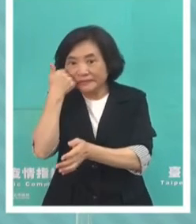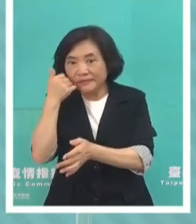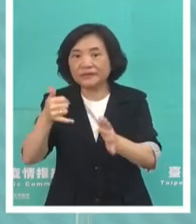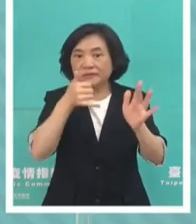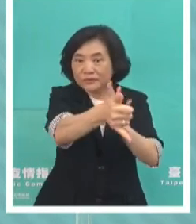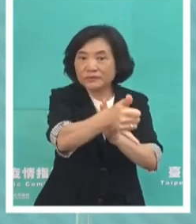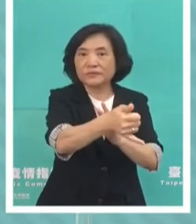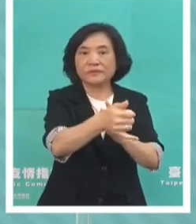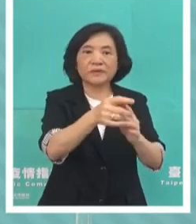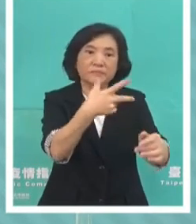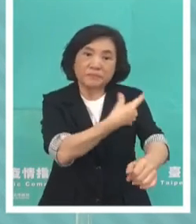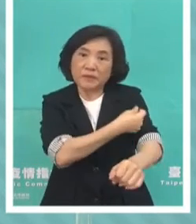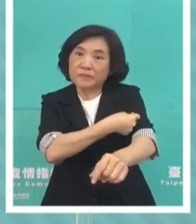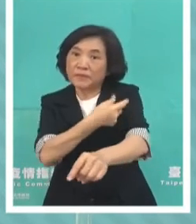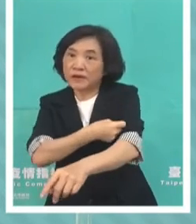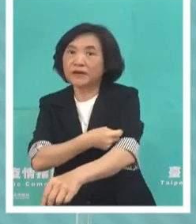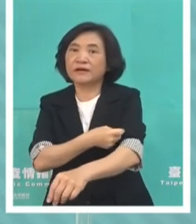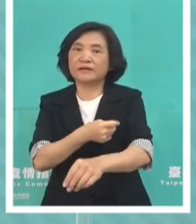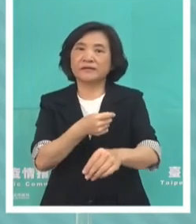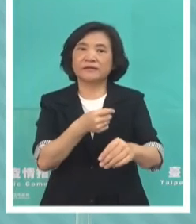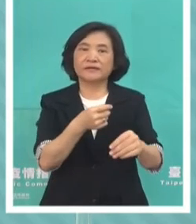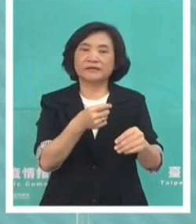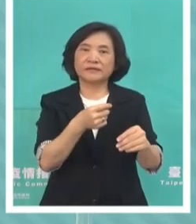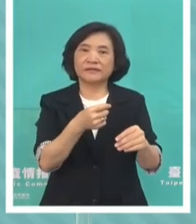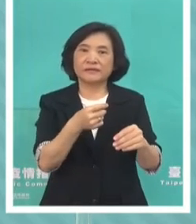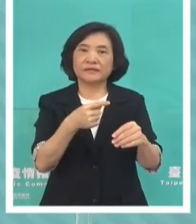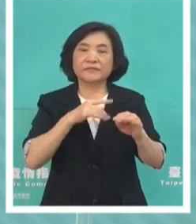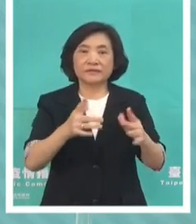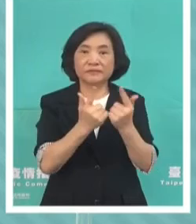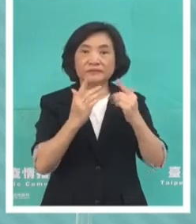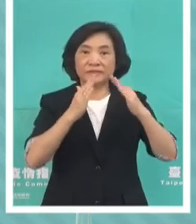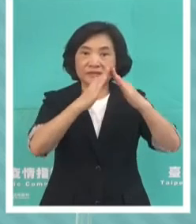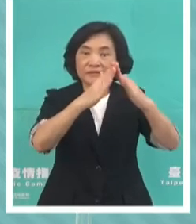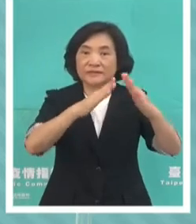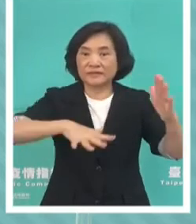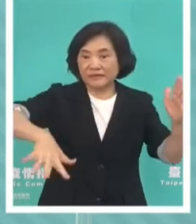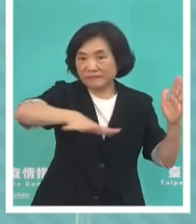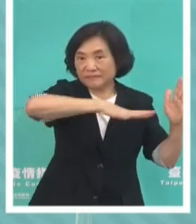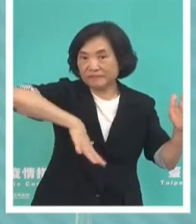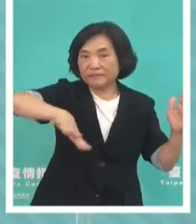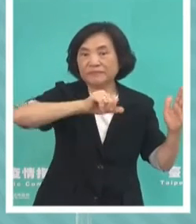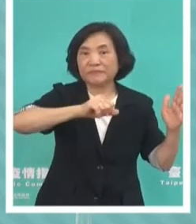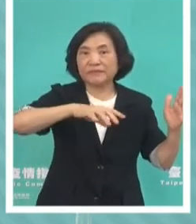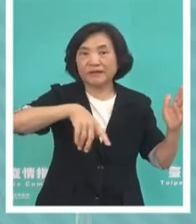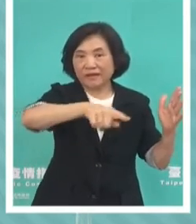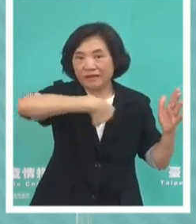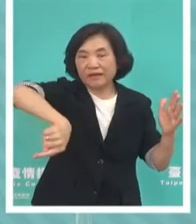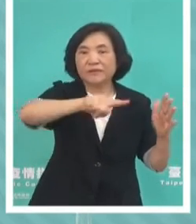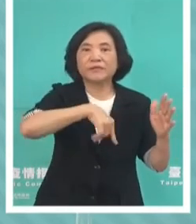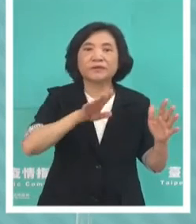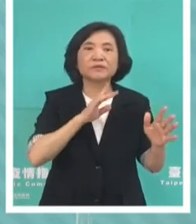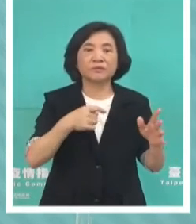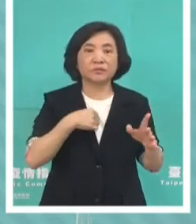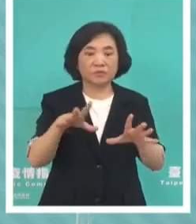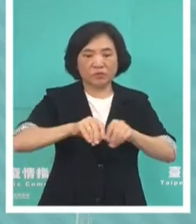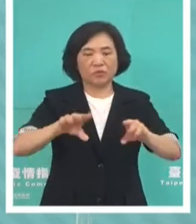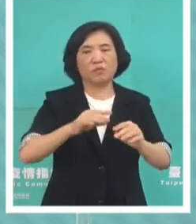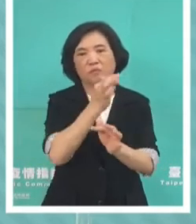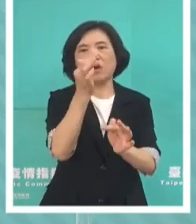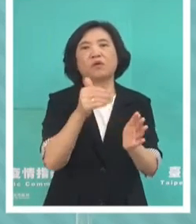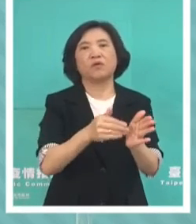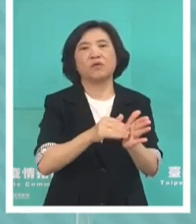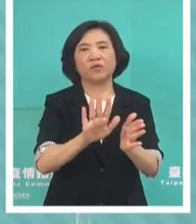啊？我们这边因为是台北市，是一个整个一个台北市的范围内嘛，所以我们这边的资料都